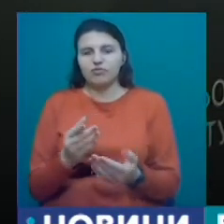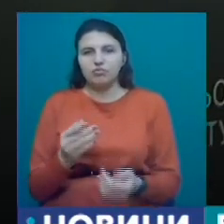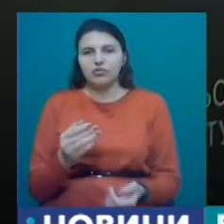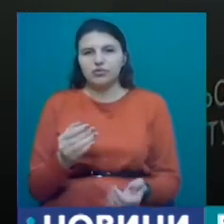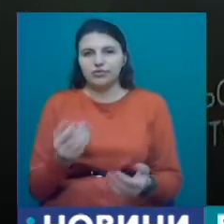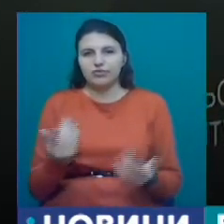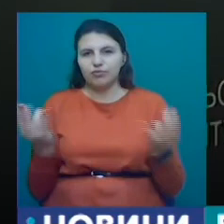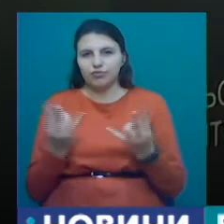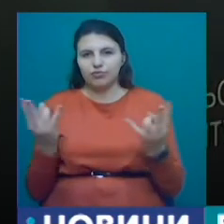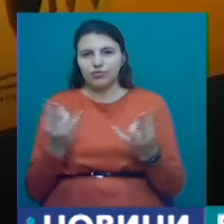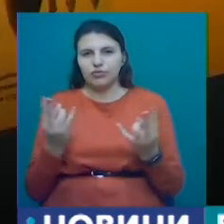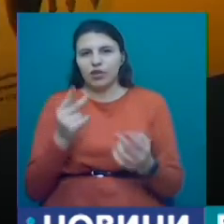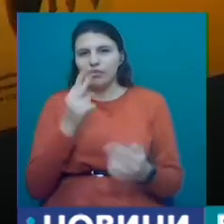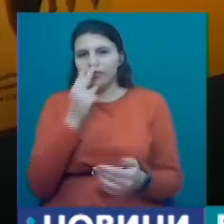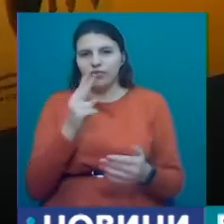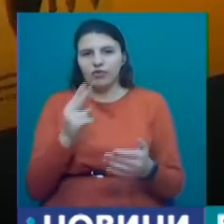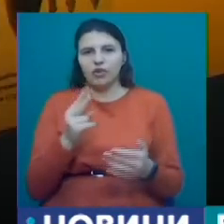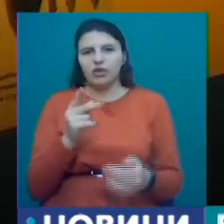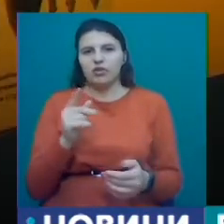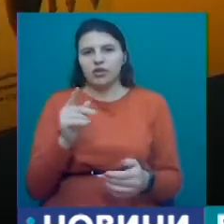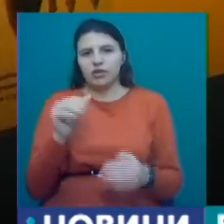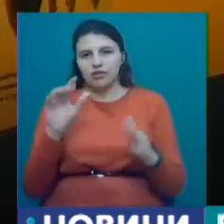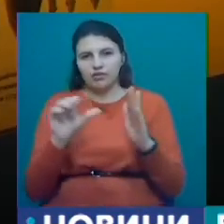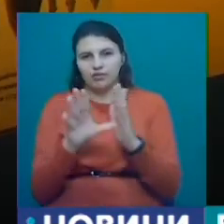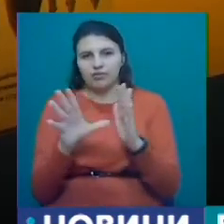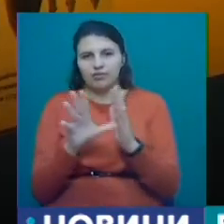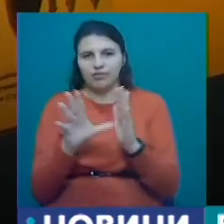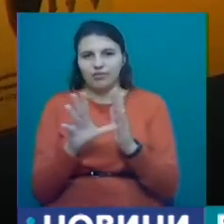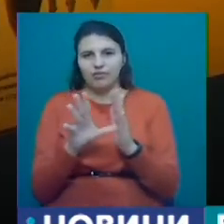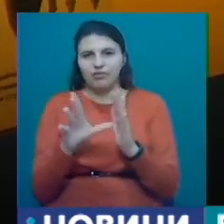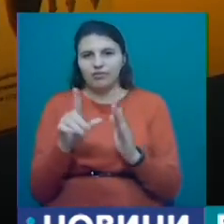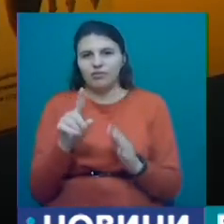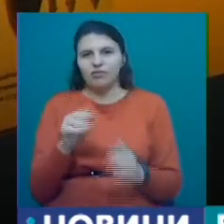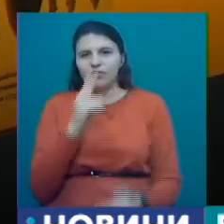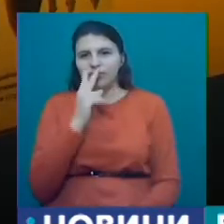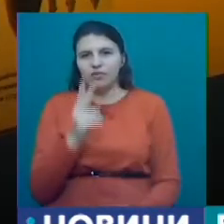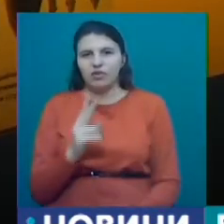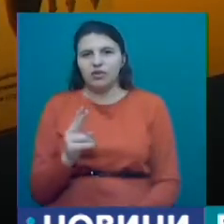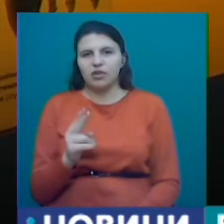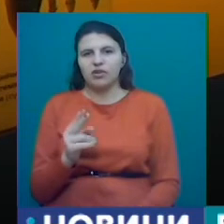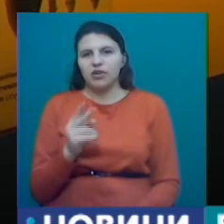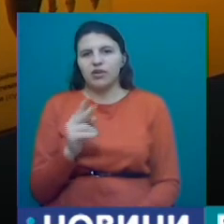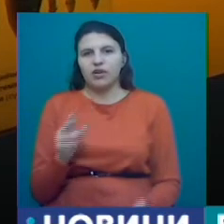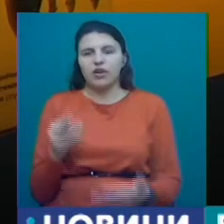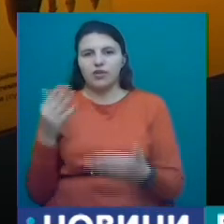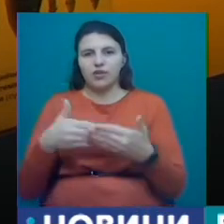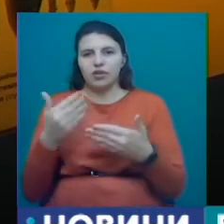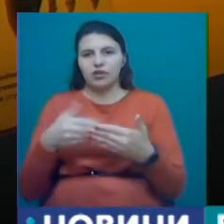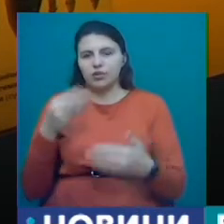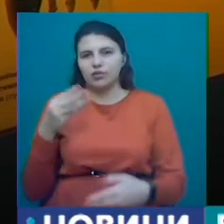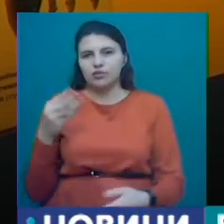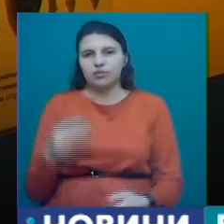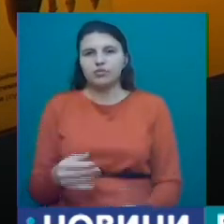та викладена у відеороликах. Ось така подача матеріалу, вона якраз відповідає, мабуть, сучасному можливостям,